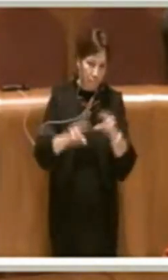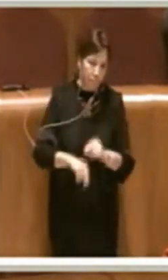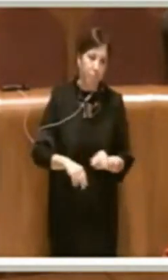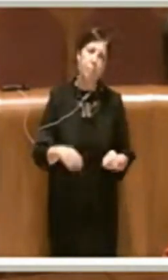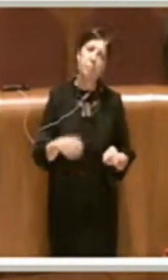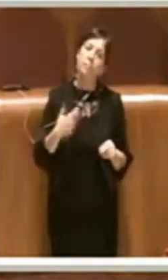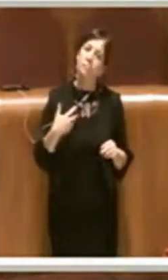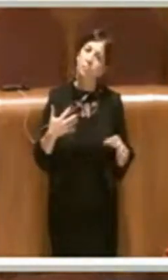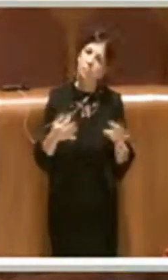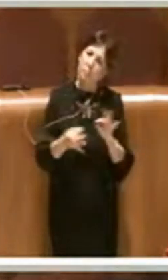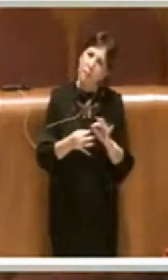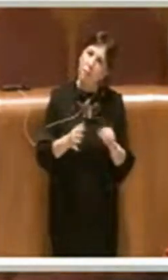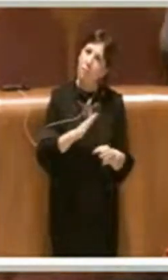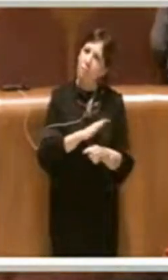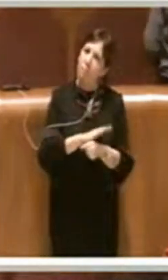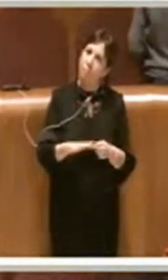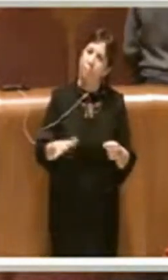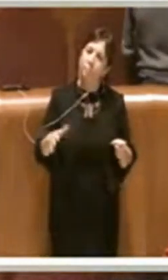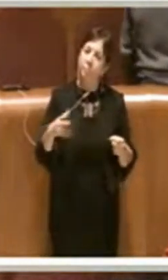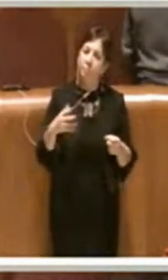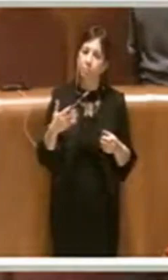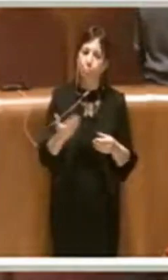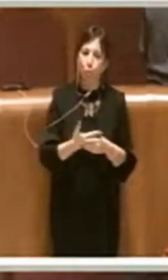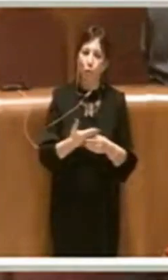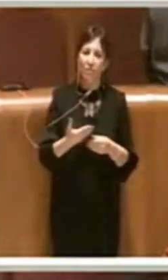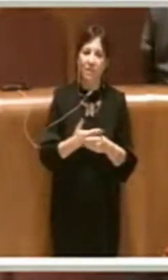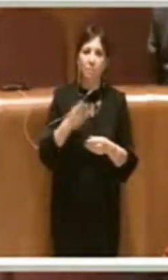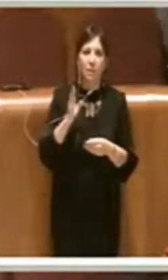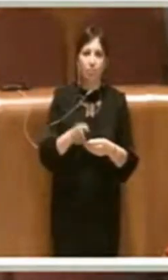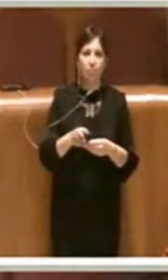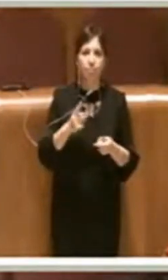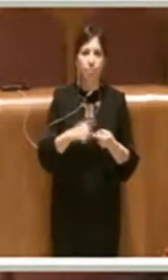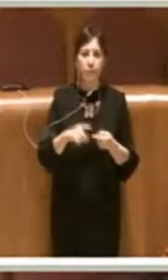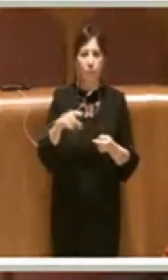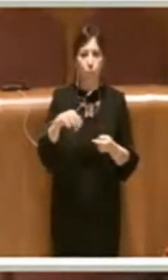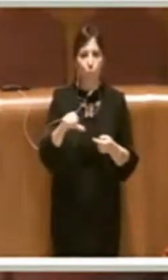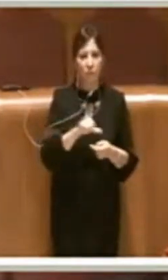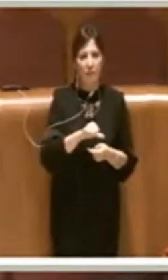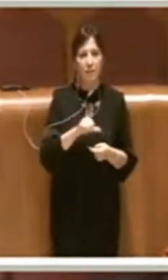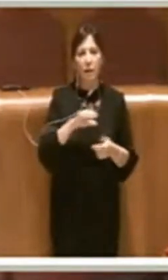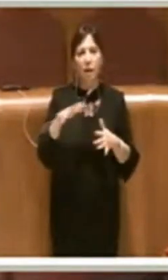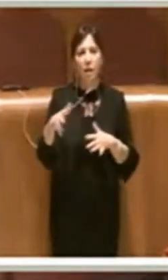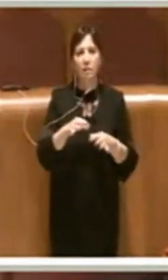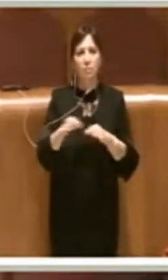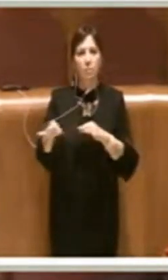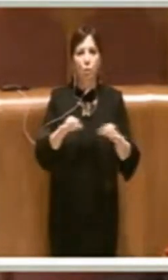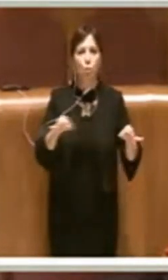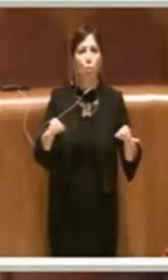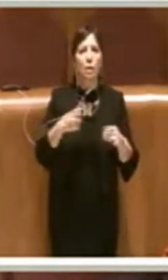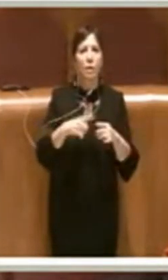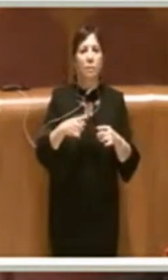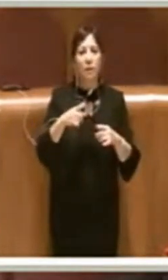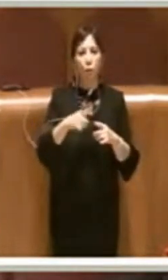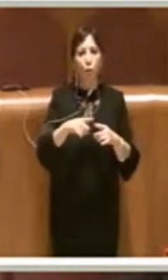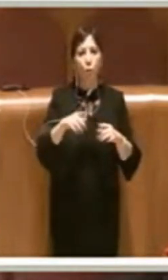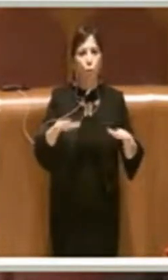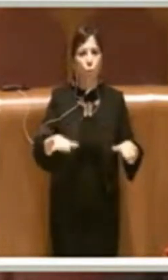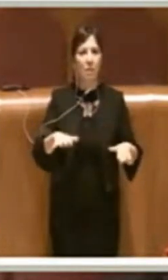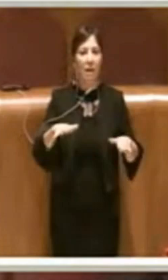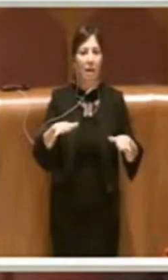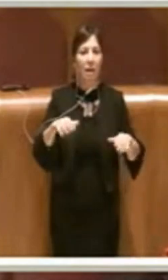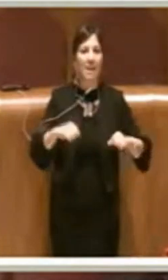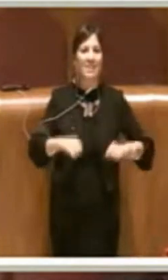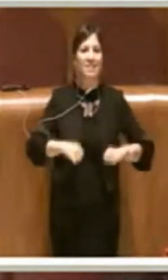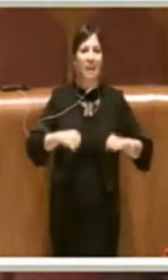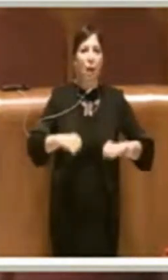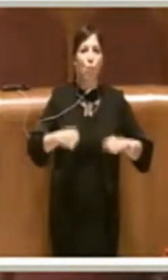con i provvedimenti avviati da questa amministrazione, con il PUMS e tutte le misure a tutela della salute dei cittadini.